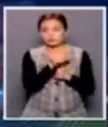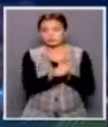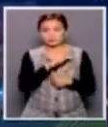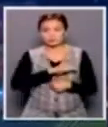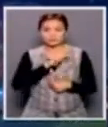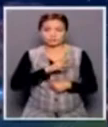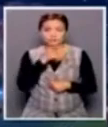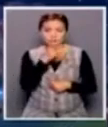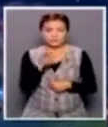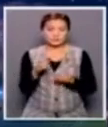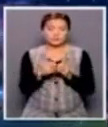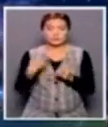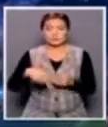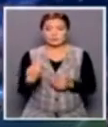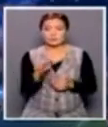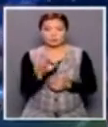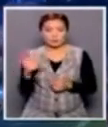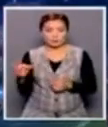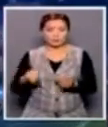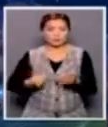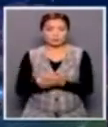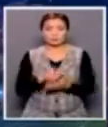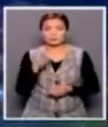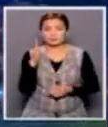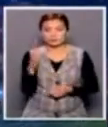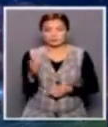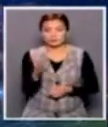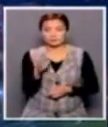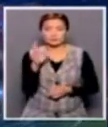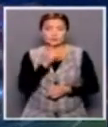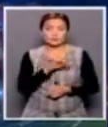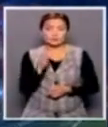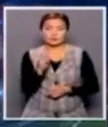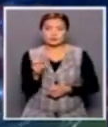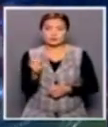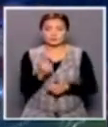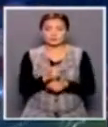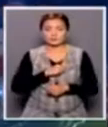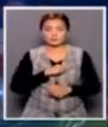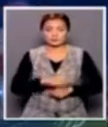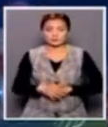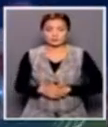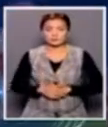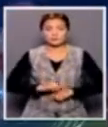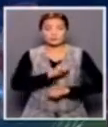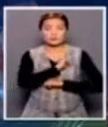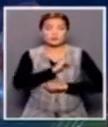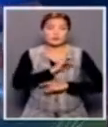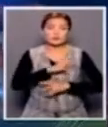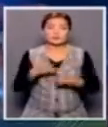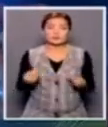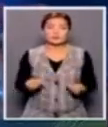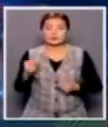жұмыс жасау уақыты сағат 22:00-ге дейін жалғасады. Кеңселердің жұмысына тыйым салынды. Ал демалыс және мереке